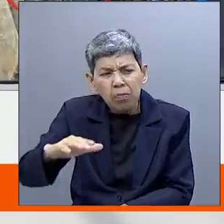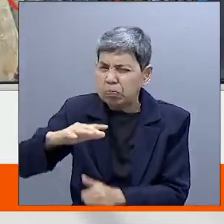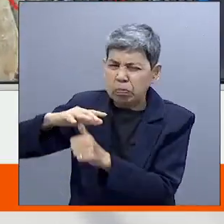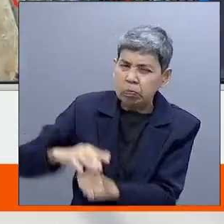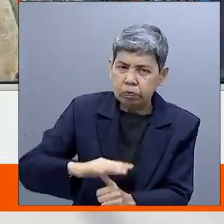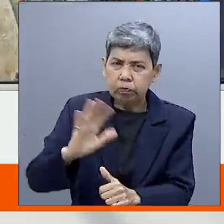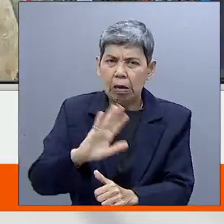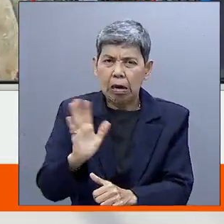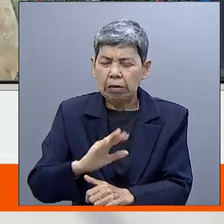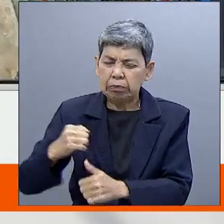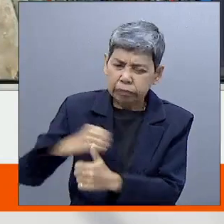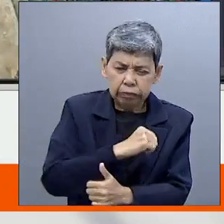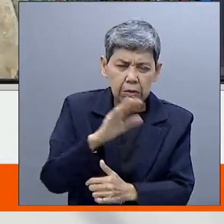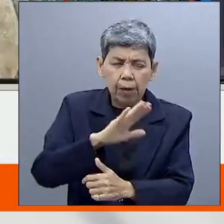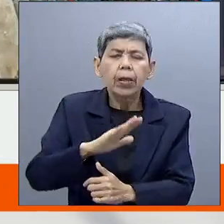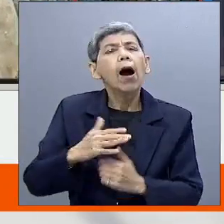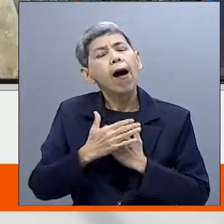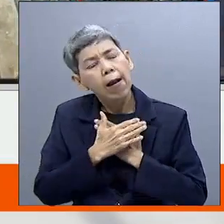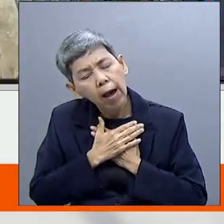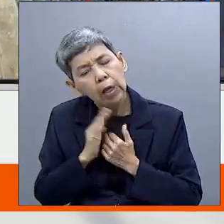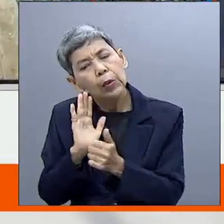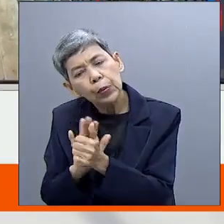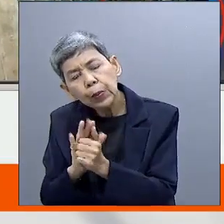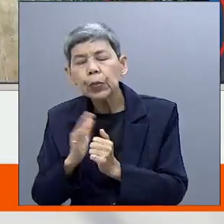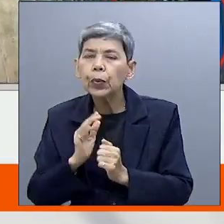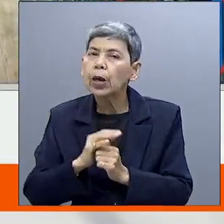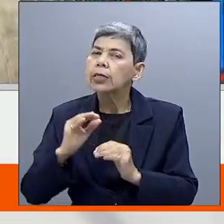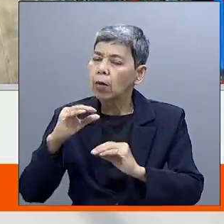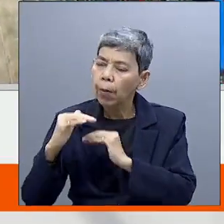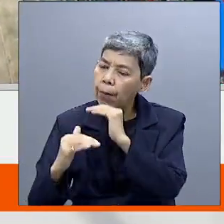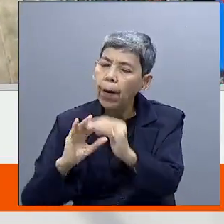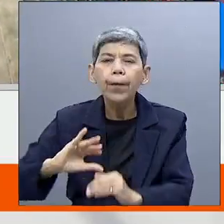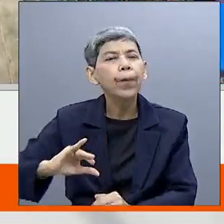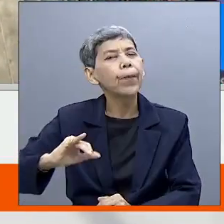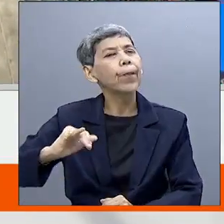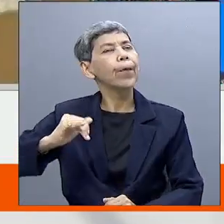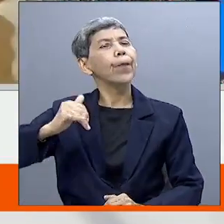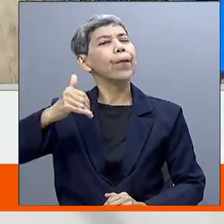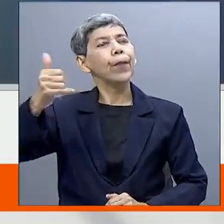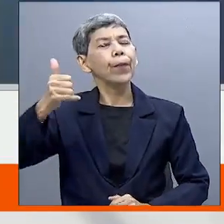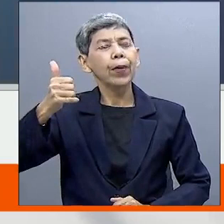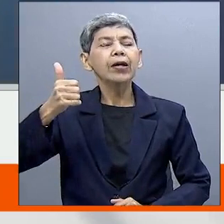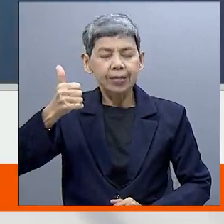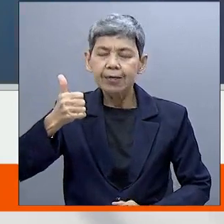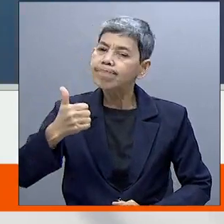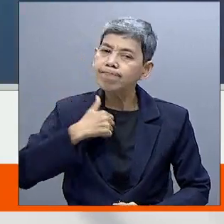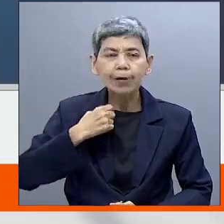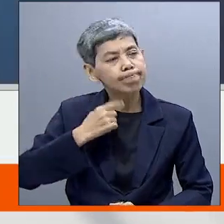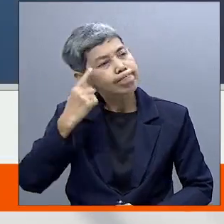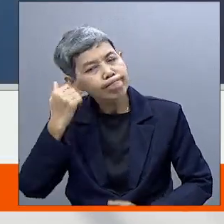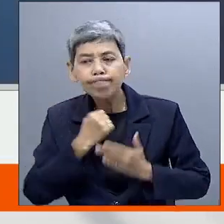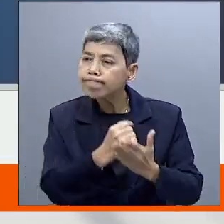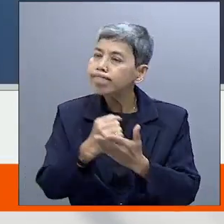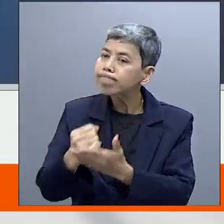การเลี้ยงดูเด็กให้ได้รับความรักความเอาใจใส่เนี่ยจะเป็นพื้นฐานสำคัญที่จะทำให้เขาเนี่ยไม่เติบโตเป็นบุคลิกภาพแบบต่อต้านสังค